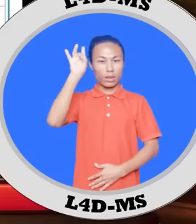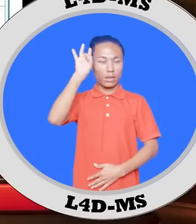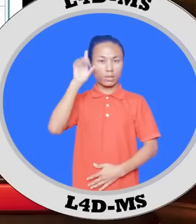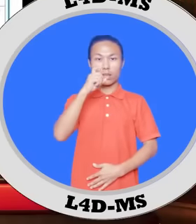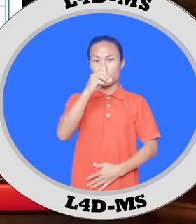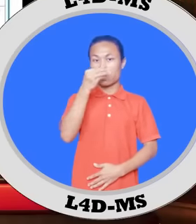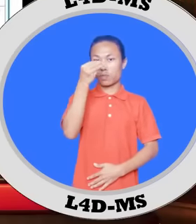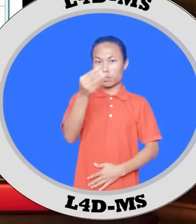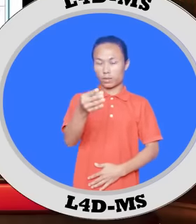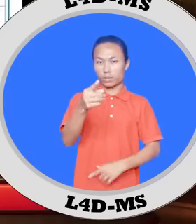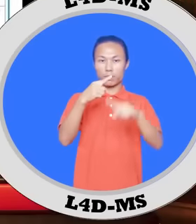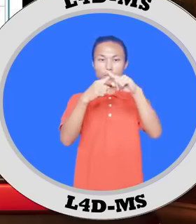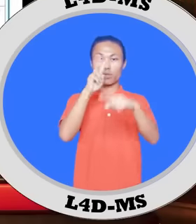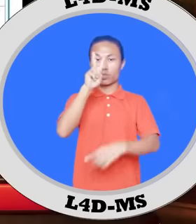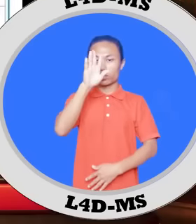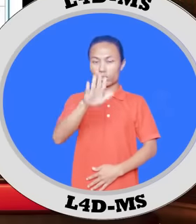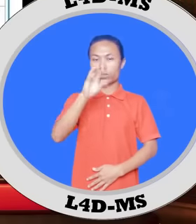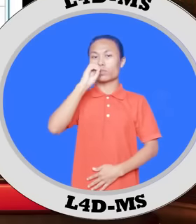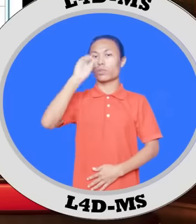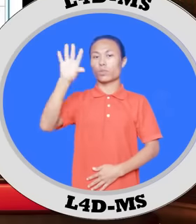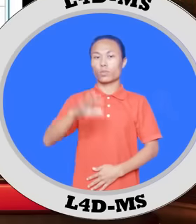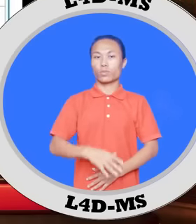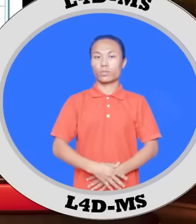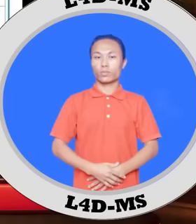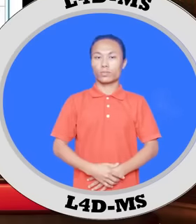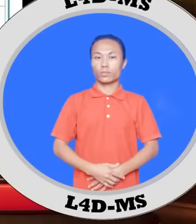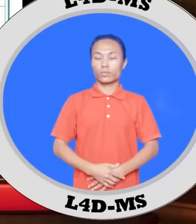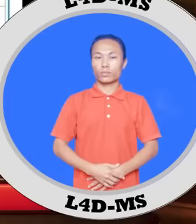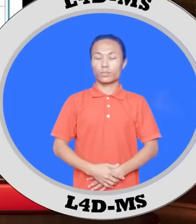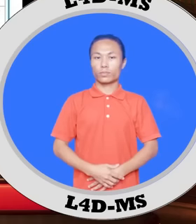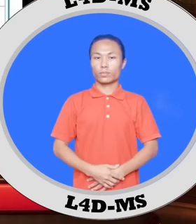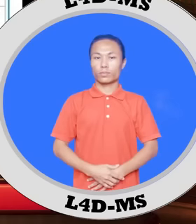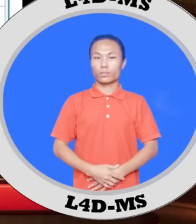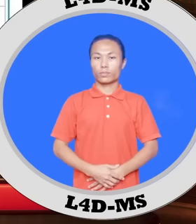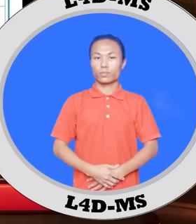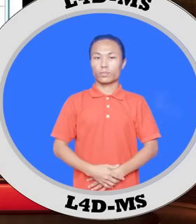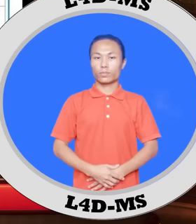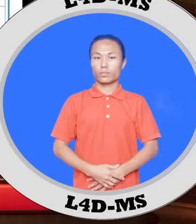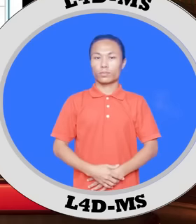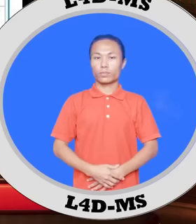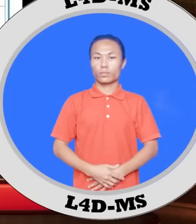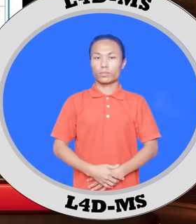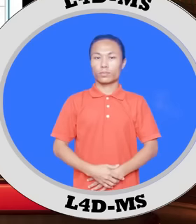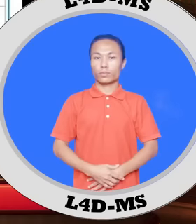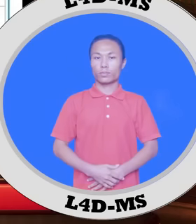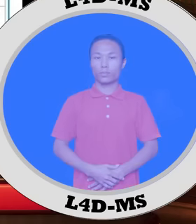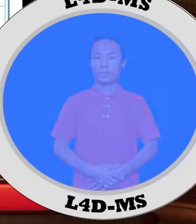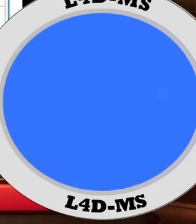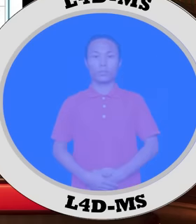မီတာကားတွေကိုနှစ်ဆကျော်တက်လိုက်တဲ့အတွက်အခက်ကြုံနေရတယ်လို့ဒေသခံပြည်သူတွေကဩဂတ်လ30ရက်မှာ PPTV